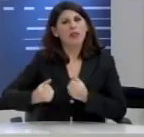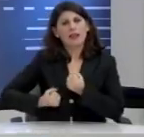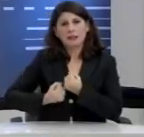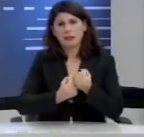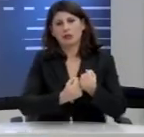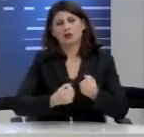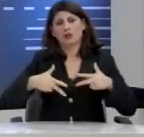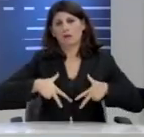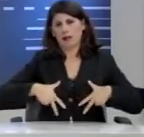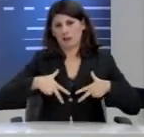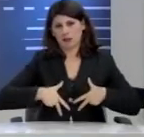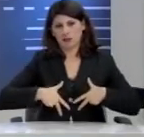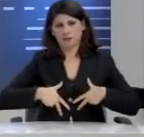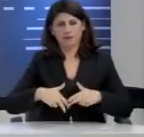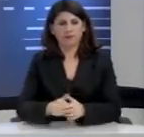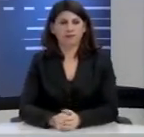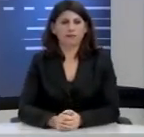κυβέρνηση.